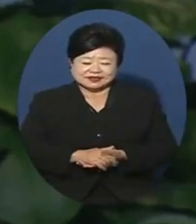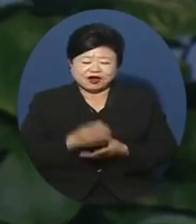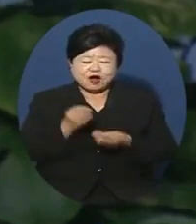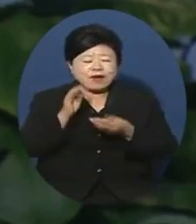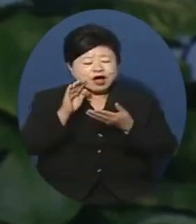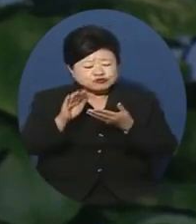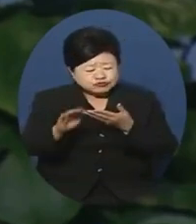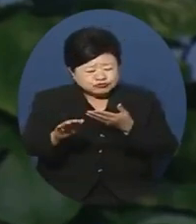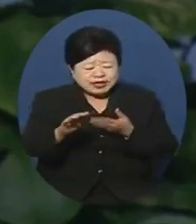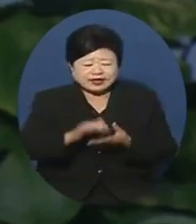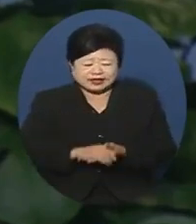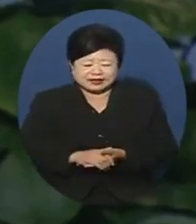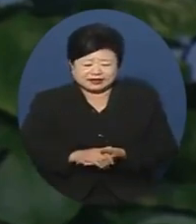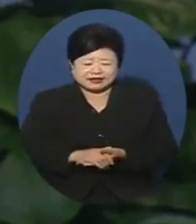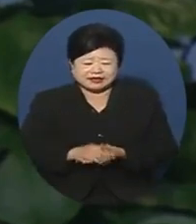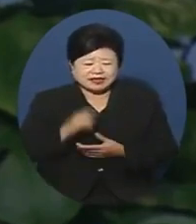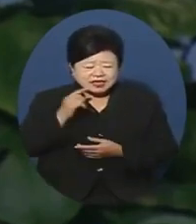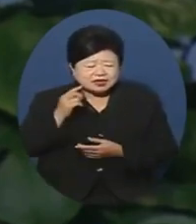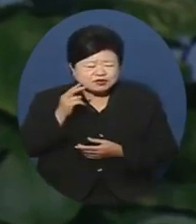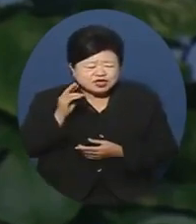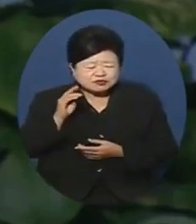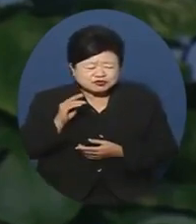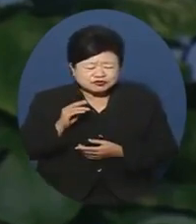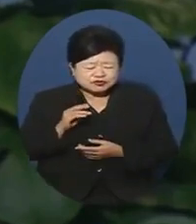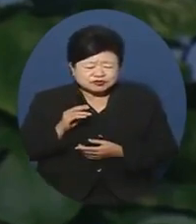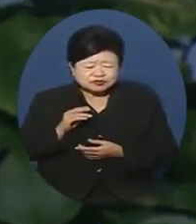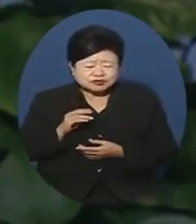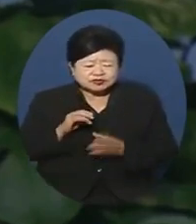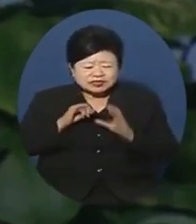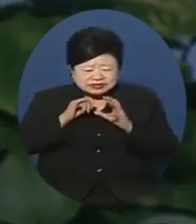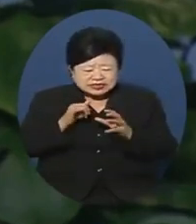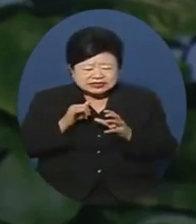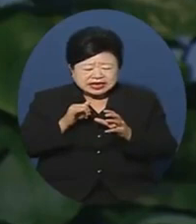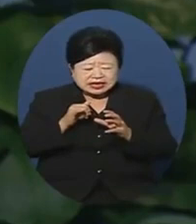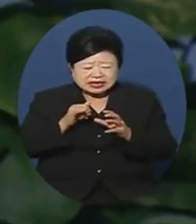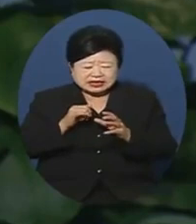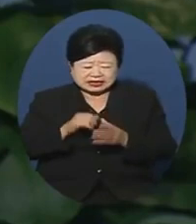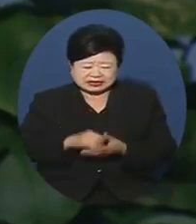얼마야 2, 3분 세상을